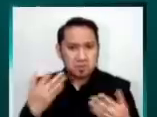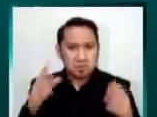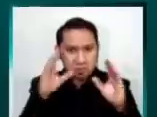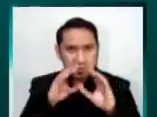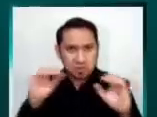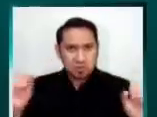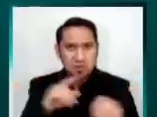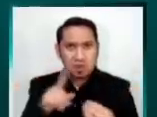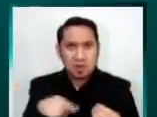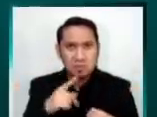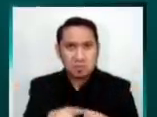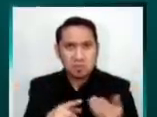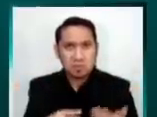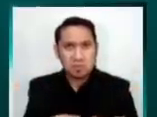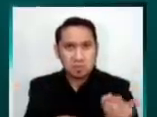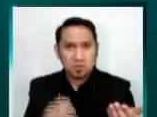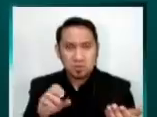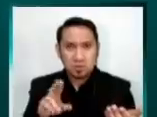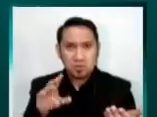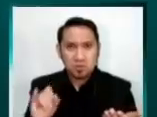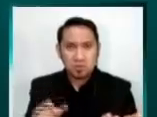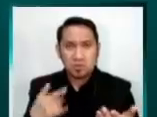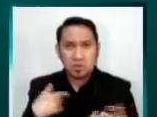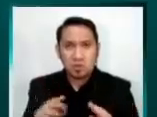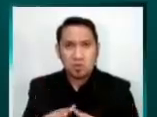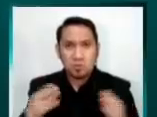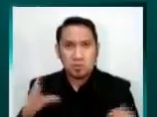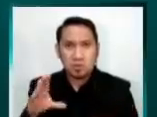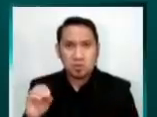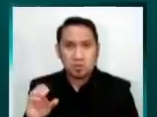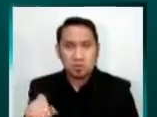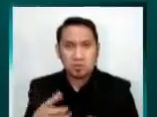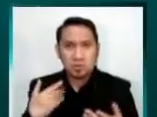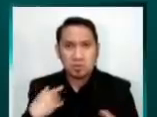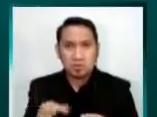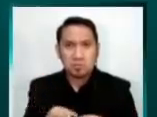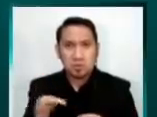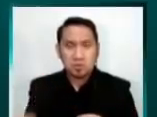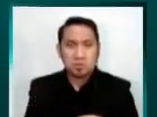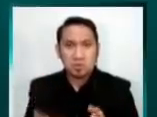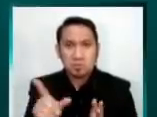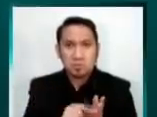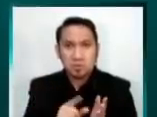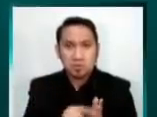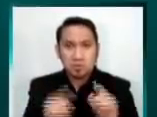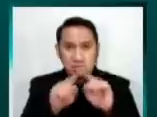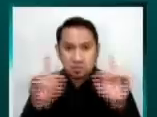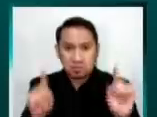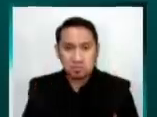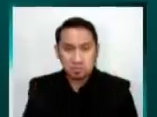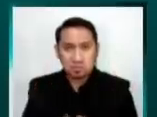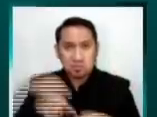Secretary Alfonso Cusi na muling buksan ang COC filing at pagpapaliban ng pag-iimprenta ng balota. Sa kabila rin ng pagiging kaiba